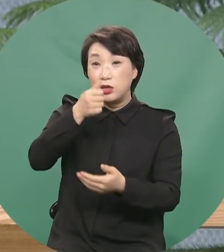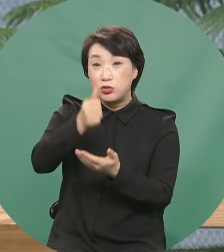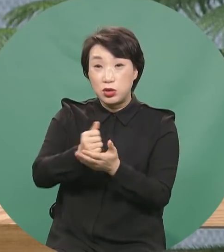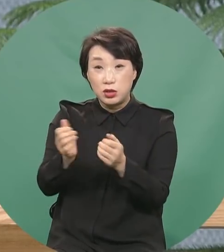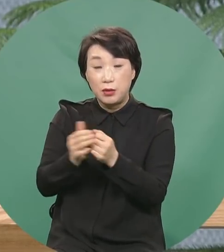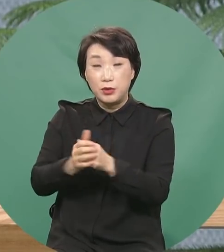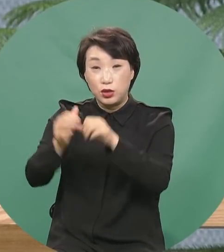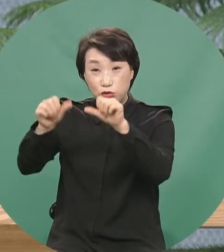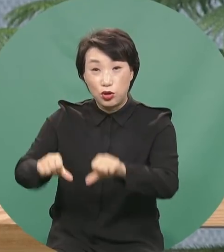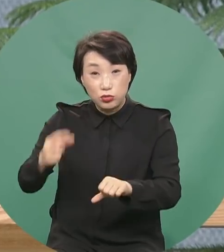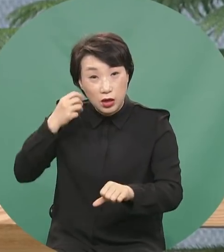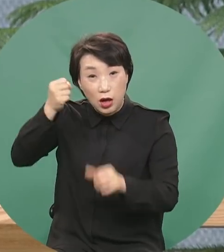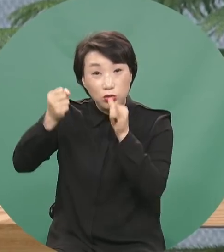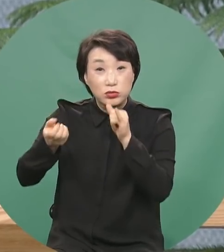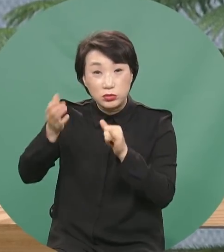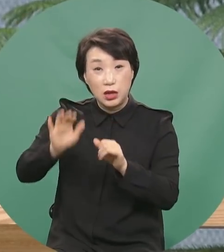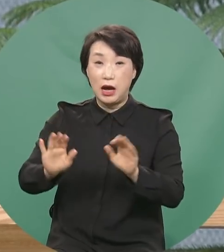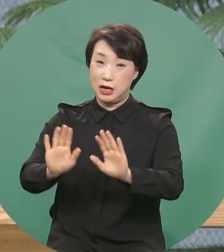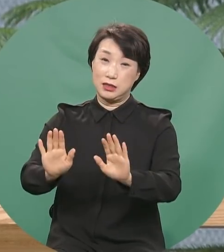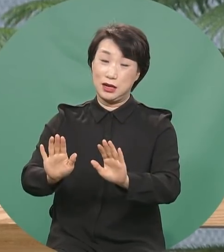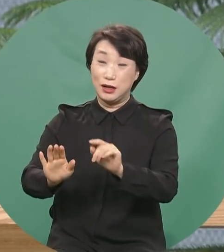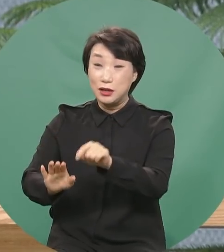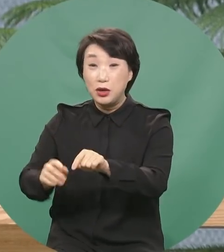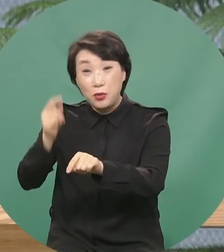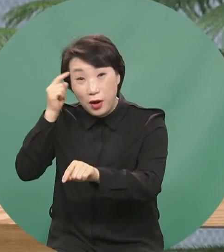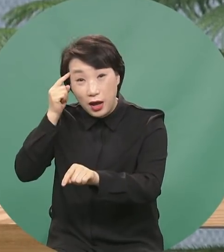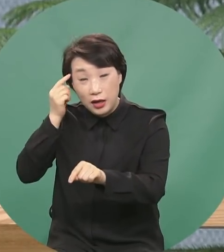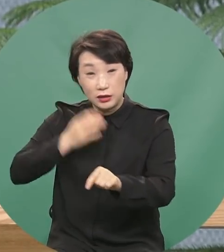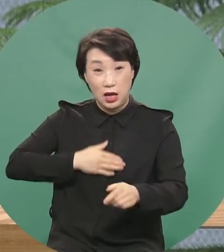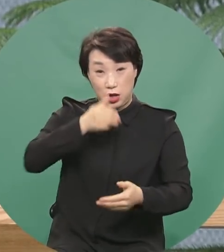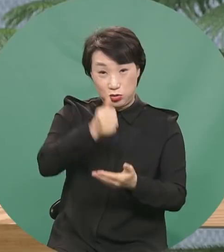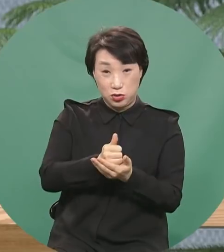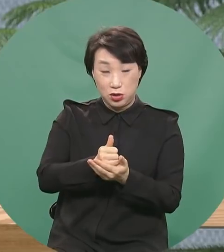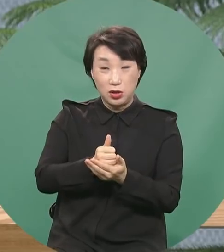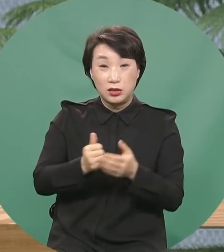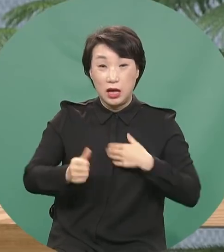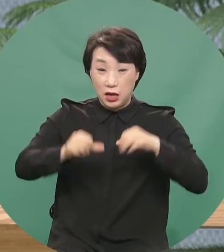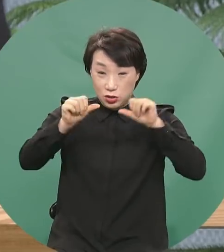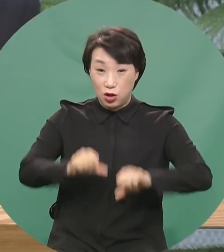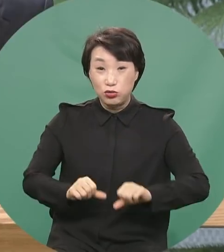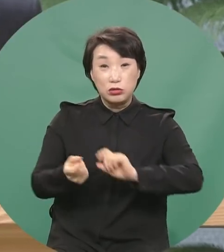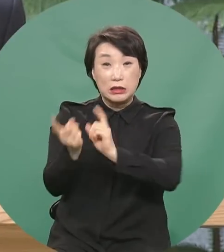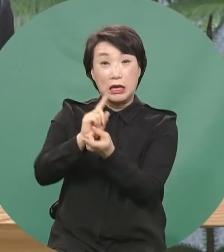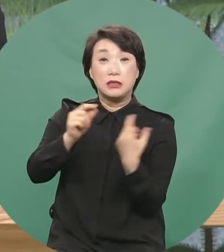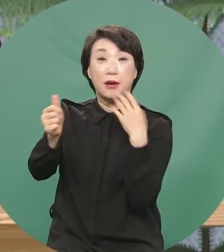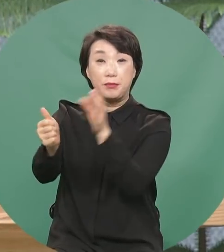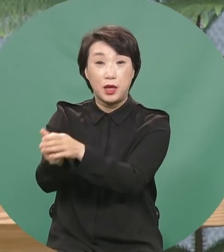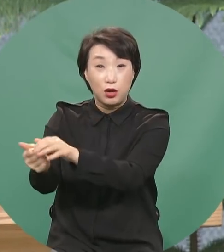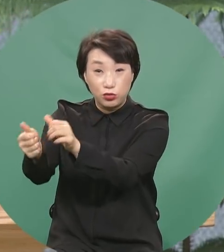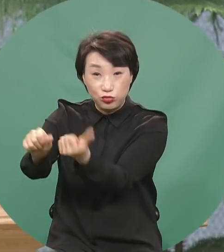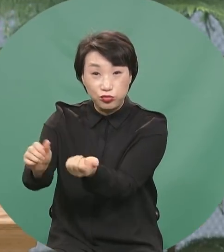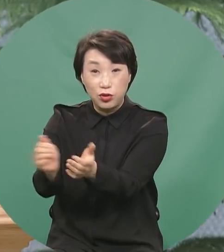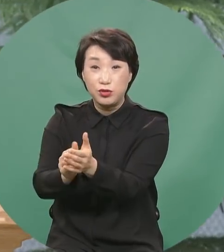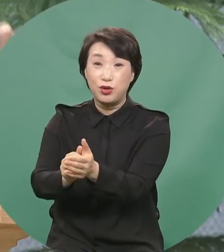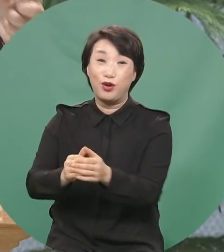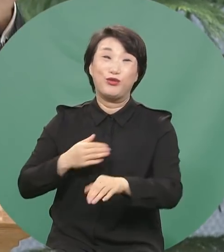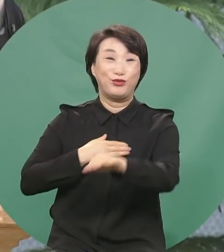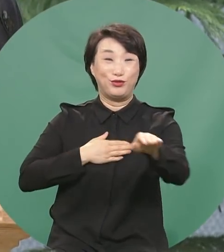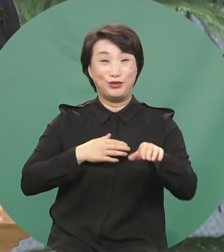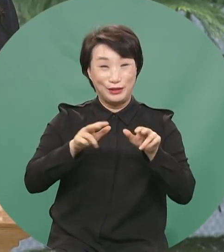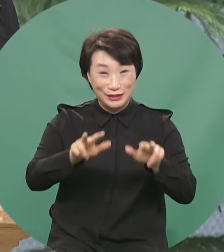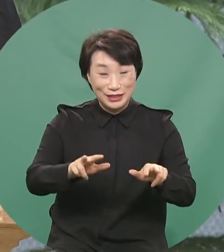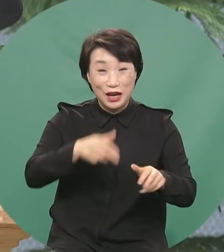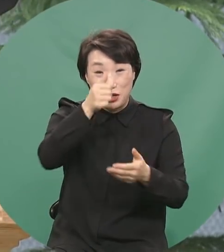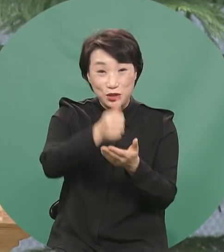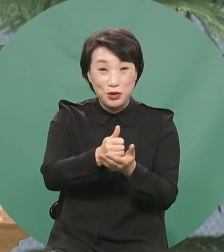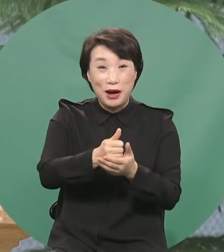자처럼 보였으나 그는 나의 죄를 짊어지고 나의 저주받을 저주를 담당하고 죽으셨으니 우리는 죄와